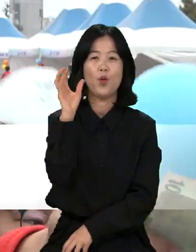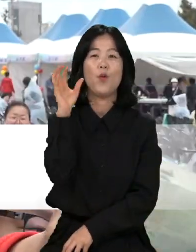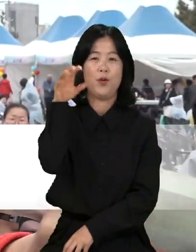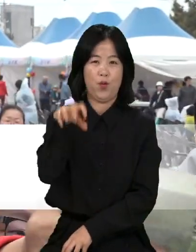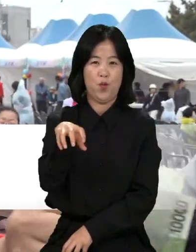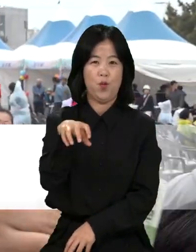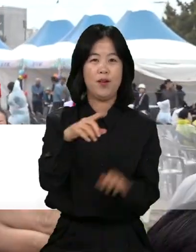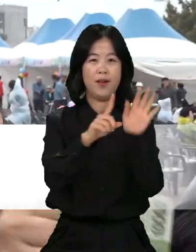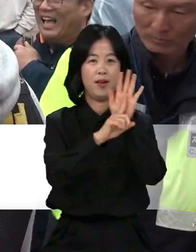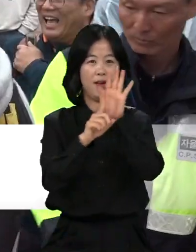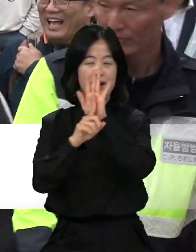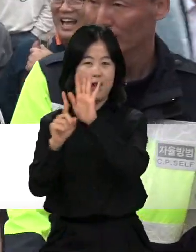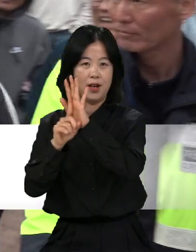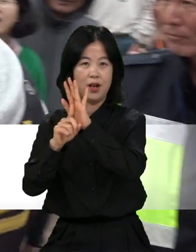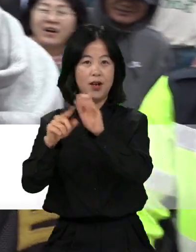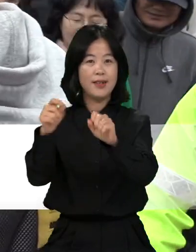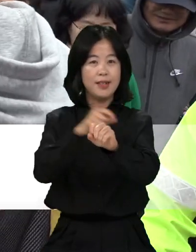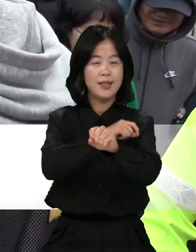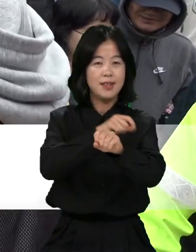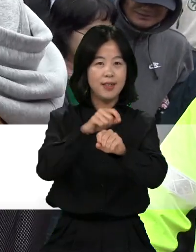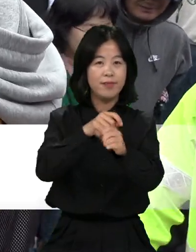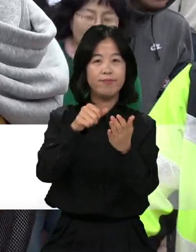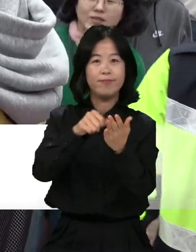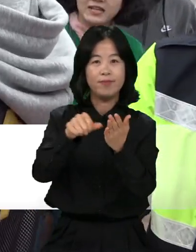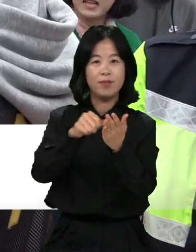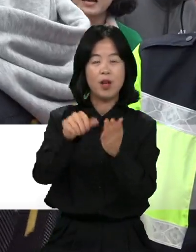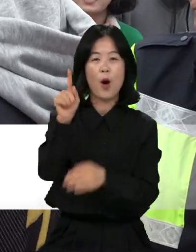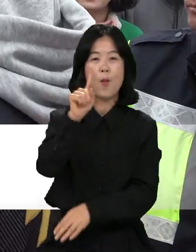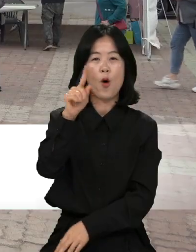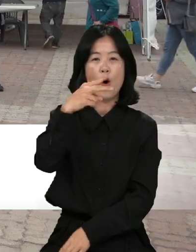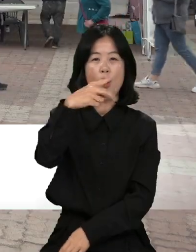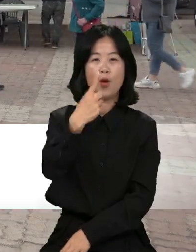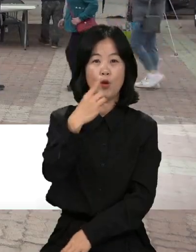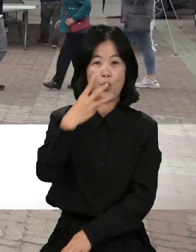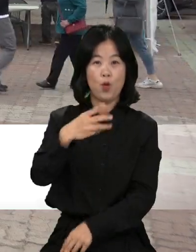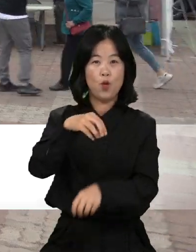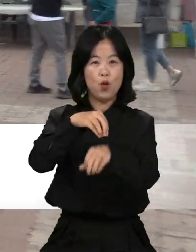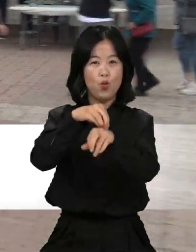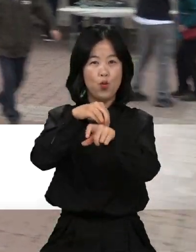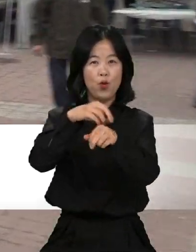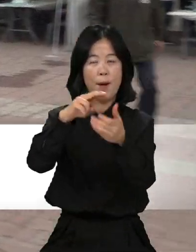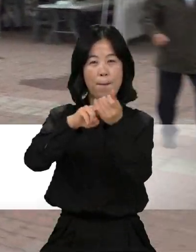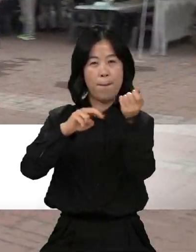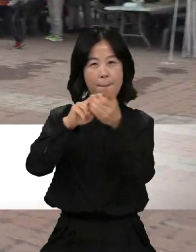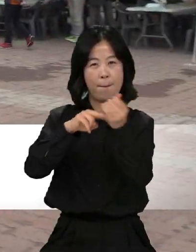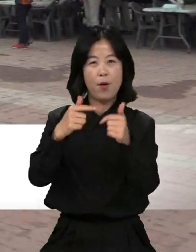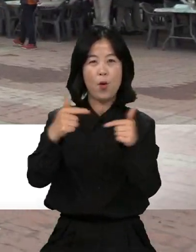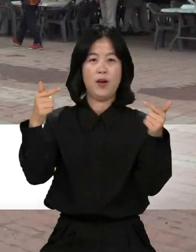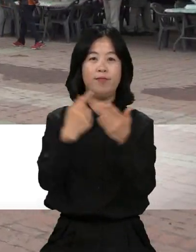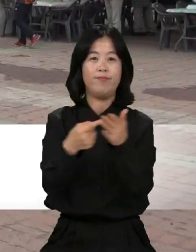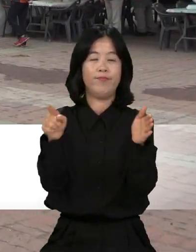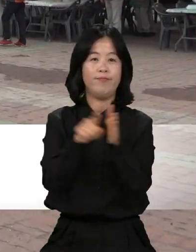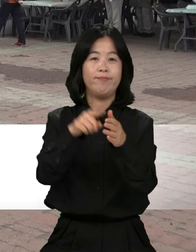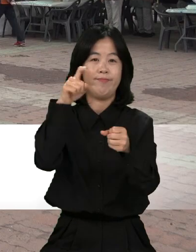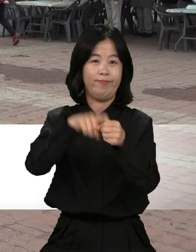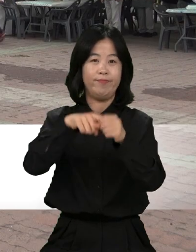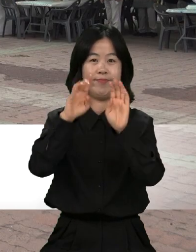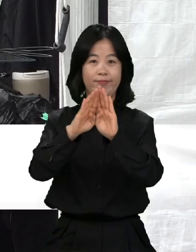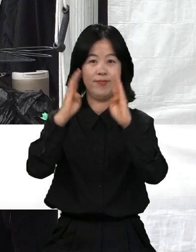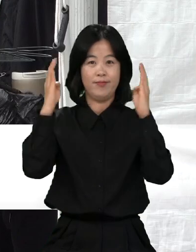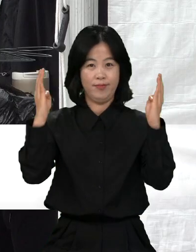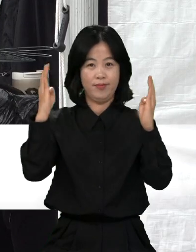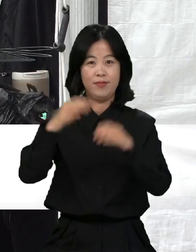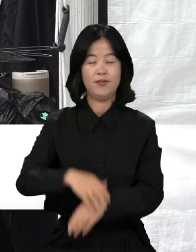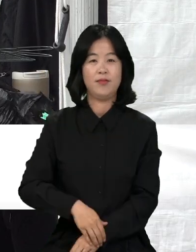문어 생산지인 호미곶을 대외적으로 알리고 지역 특산물인 돌문어 소비를 확대하기 위해 개최됐으며